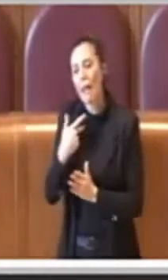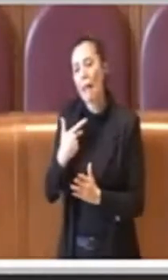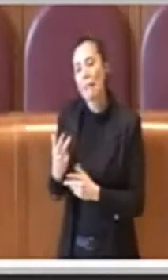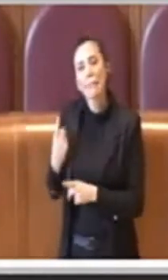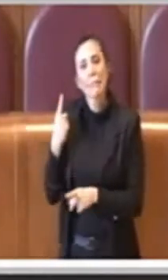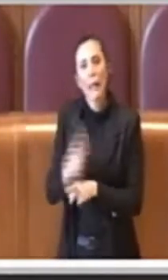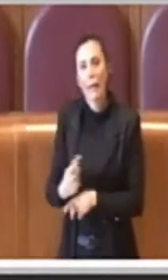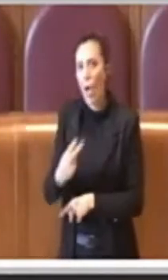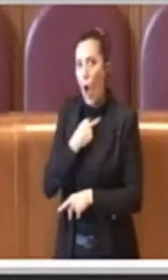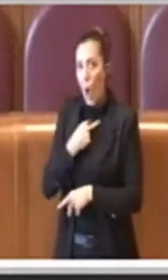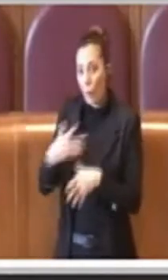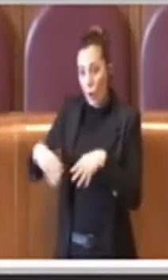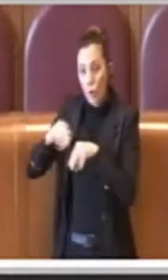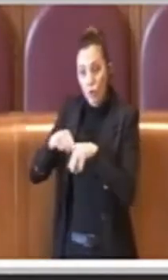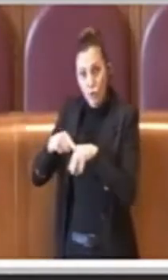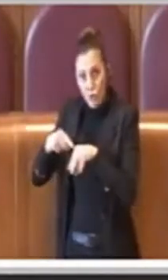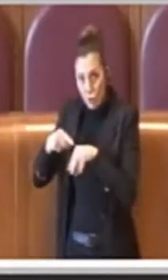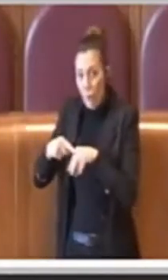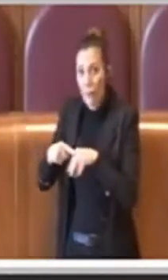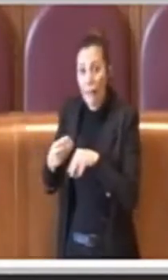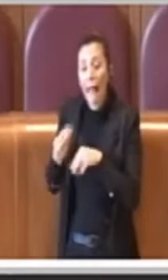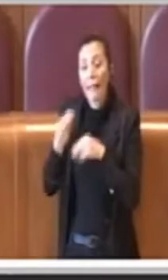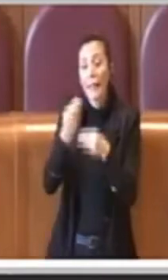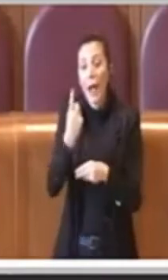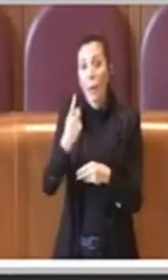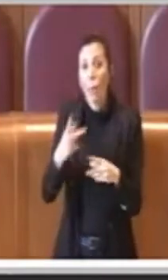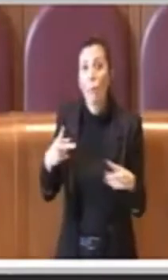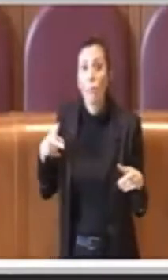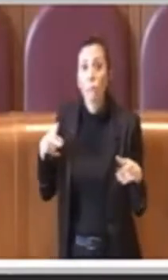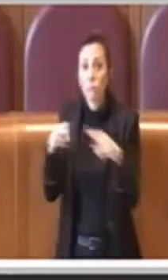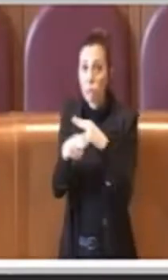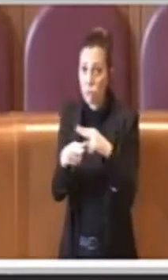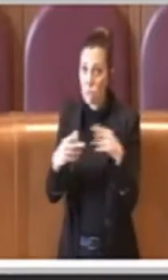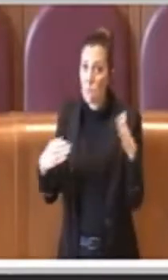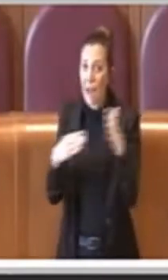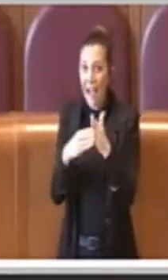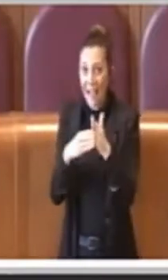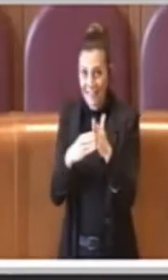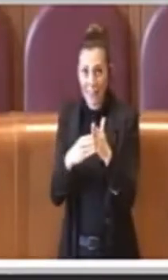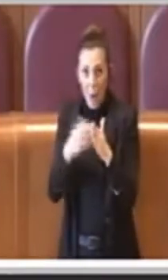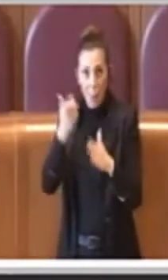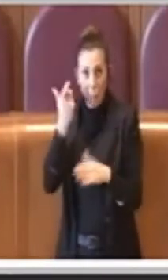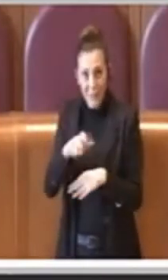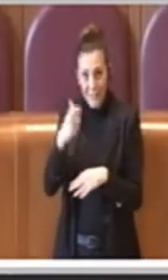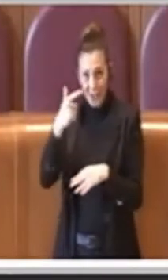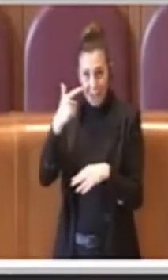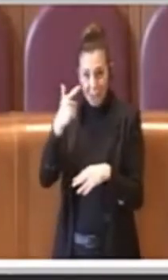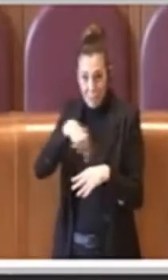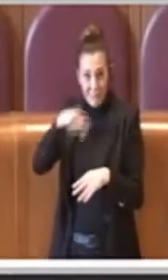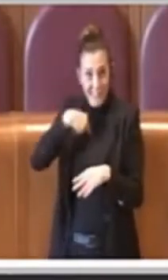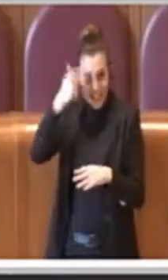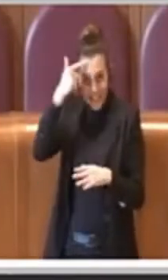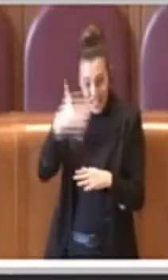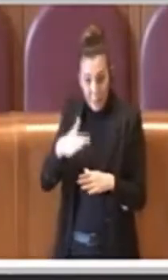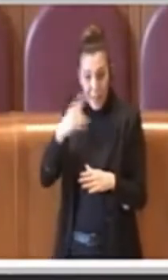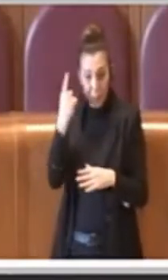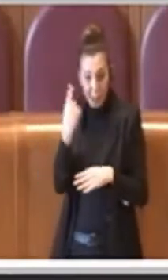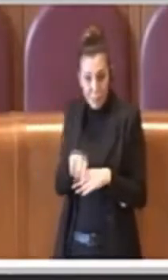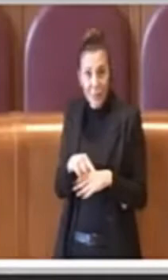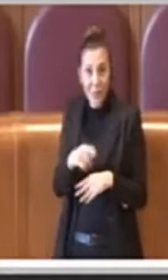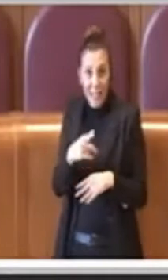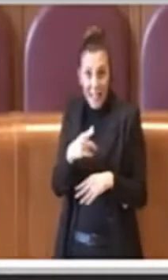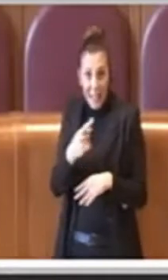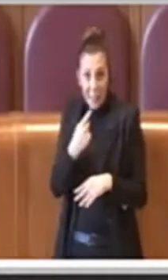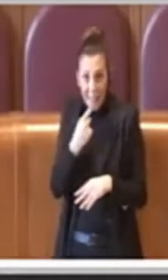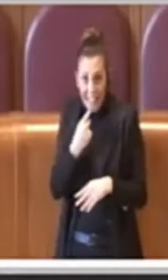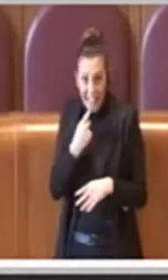cui l'amministrazione deve esprimersi, perché sappiamo che queste determinazioni sono importanti proprio per gli operatori,